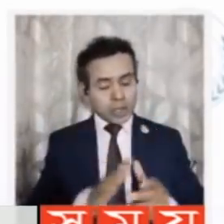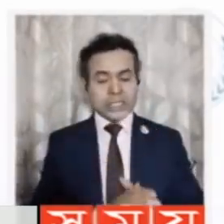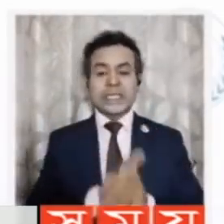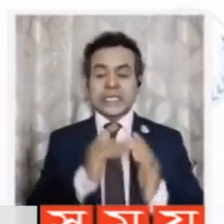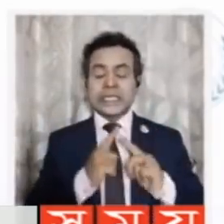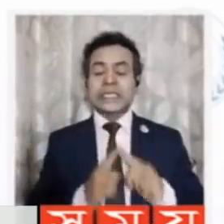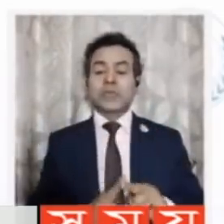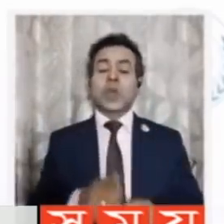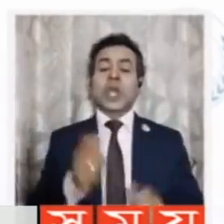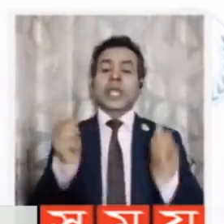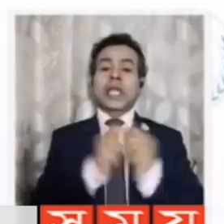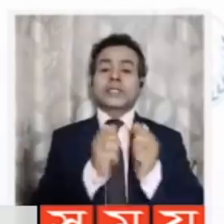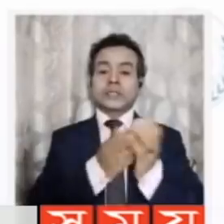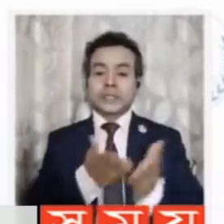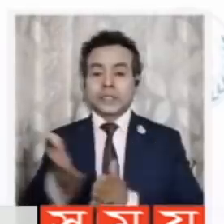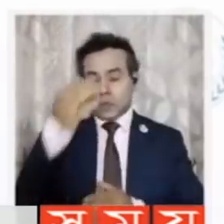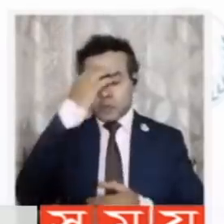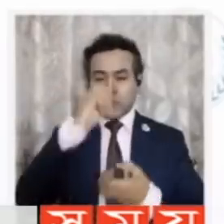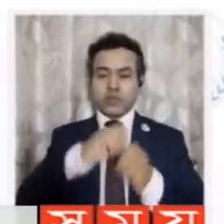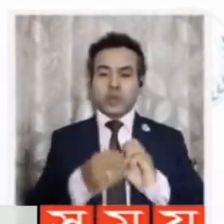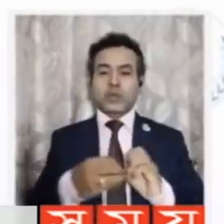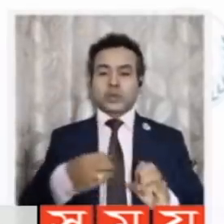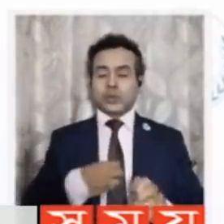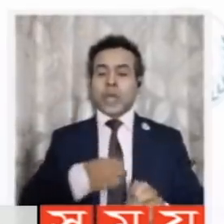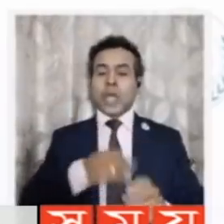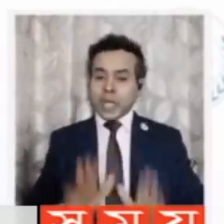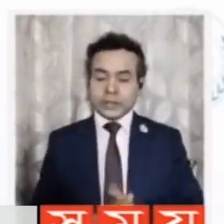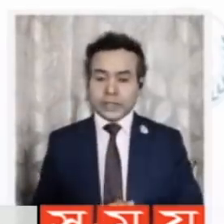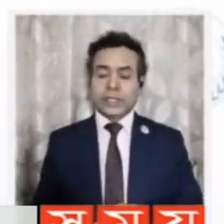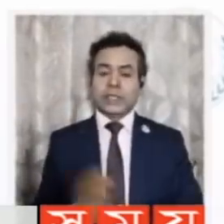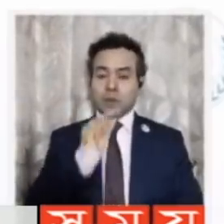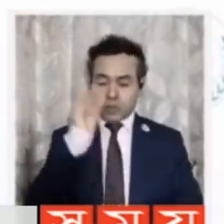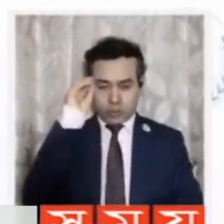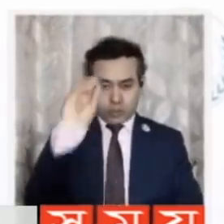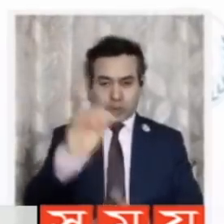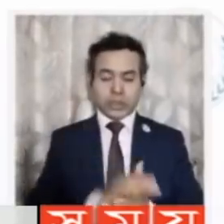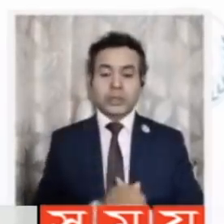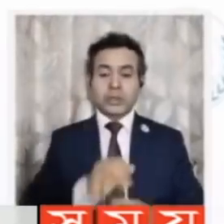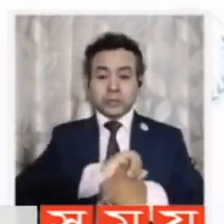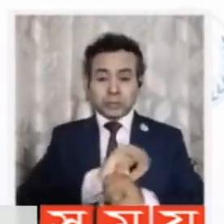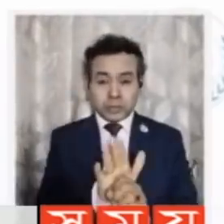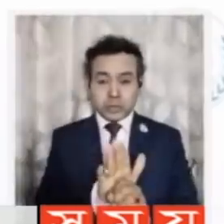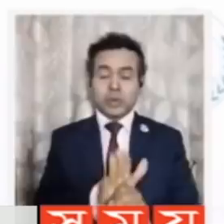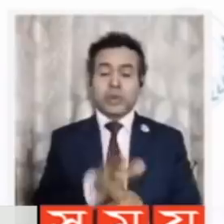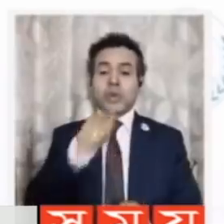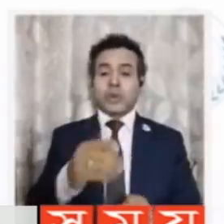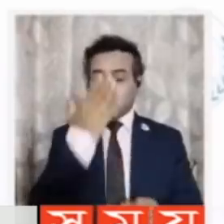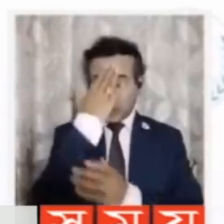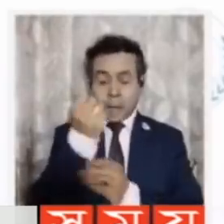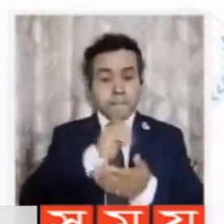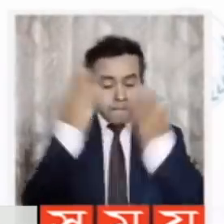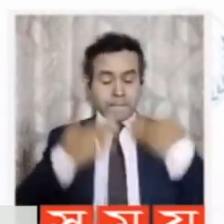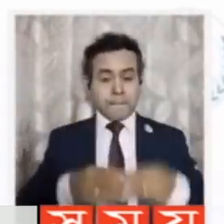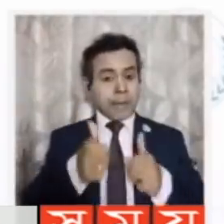এই ক্ষেত্রে যে কেউ কোভিড-19 পজিটিভ হলে তিনি 14 দিন অবশ্যই আইসোলেশনে থাকবেন